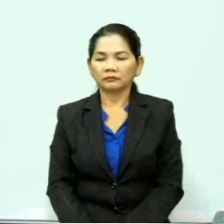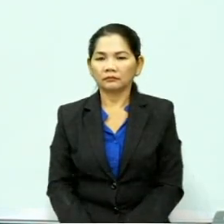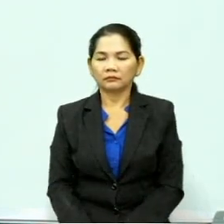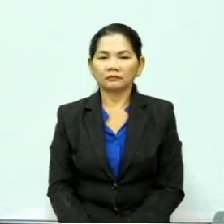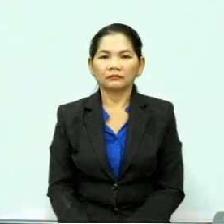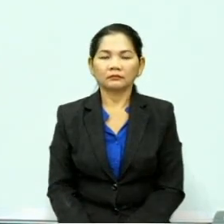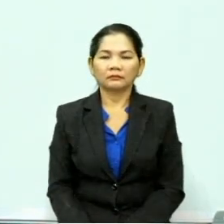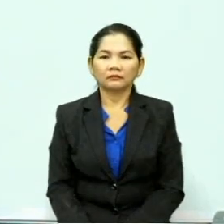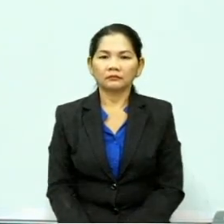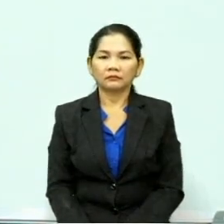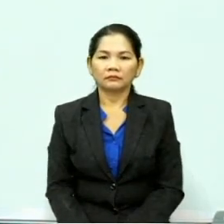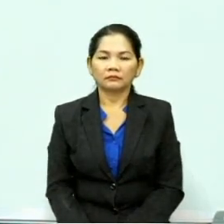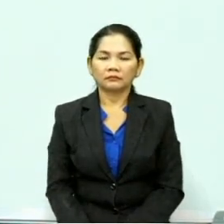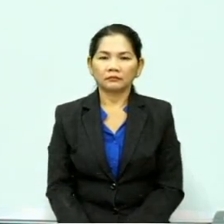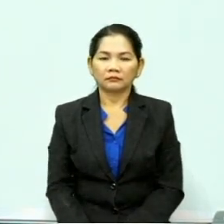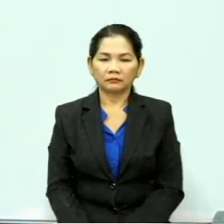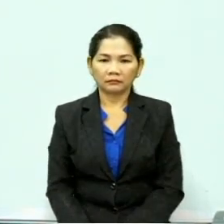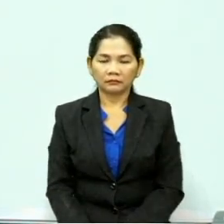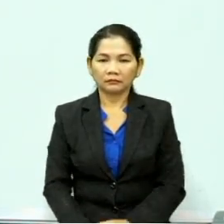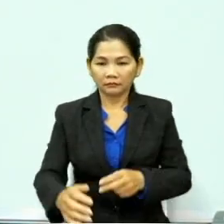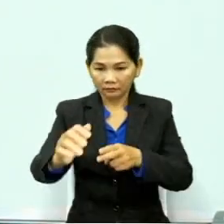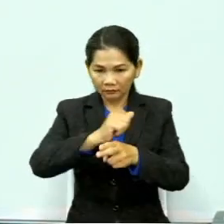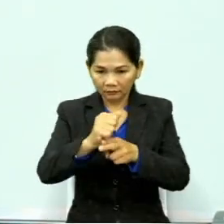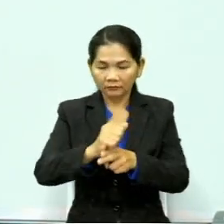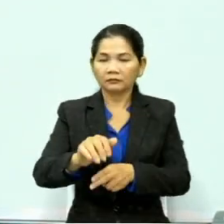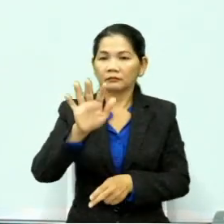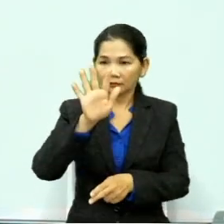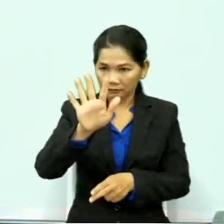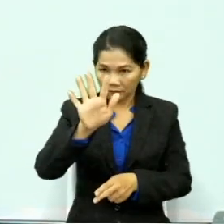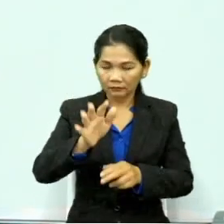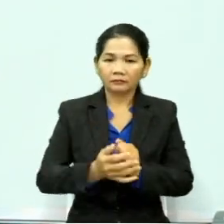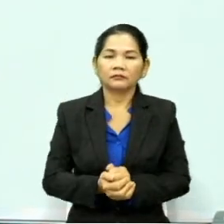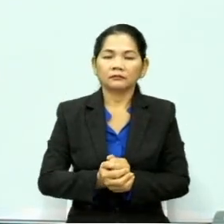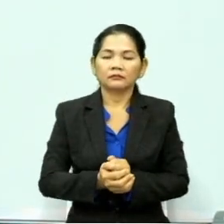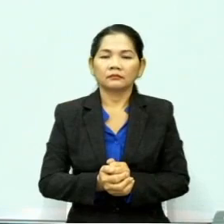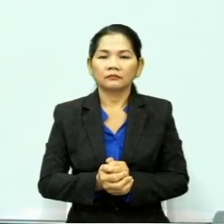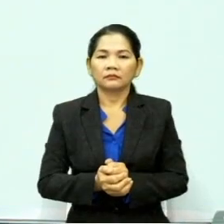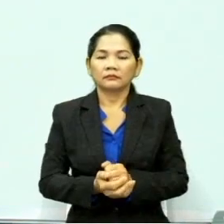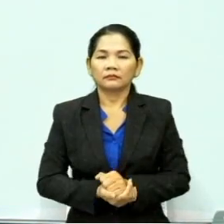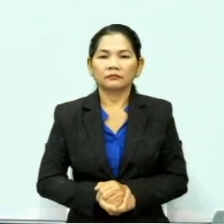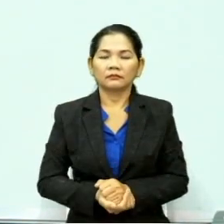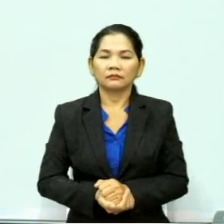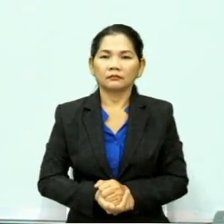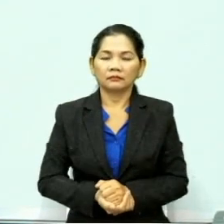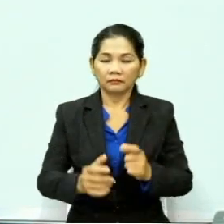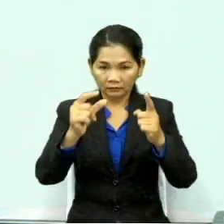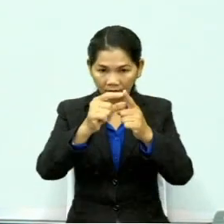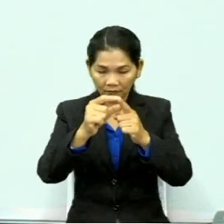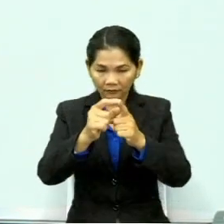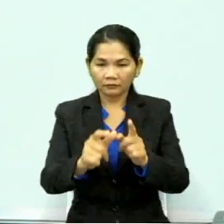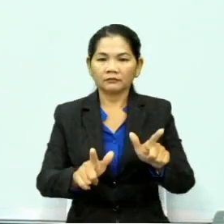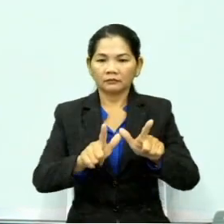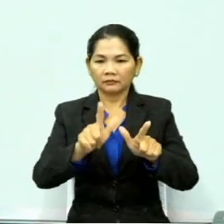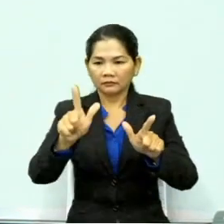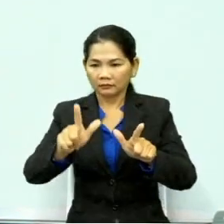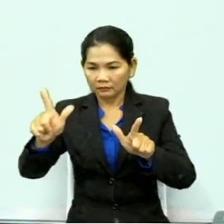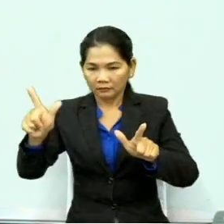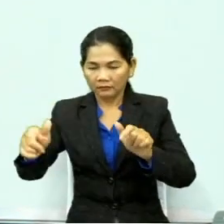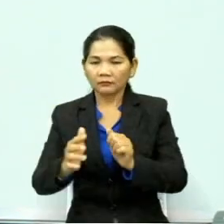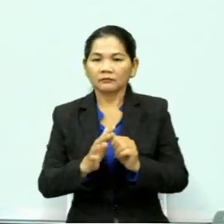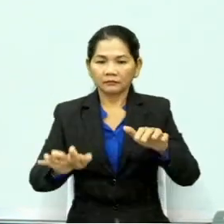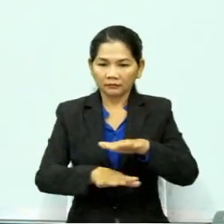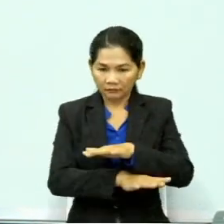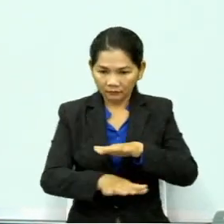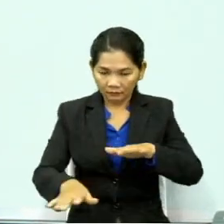chà chấm chà sầm đáp lâm hạt tì prám chà cho rớ bịa chuôn nâng bịa khàng